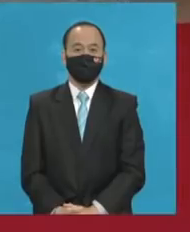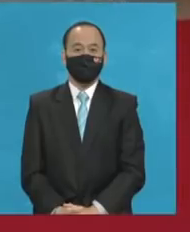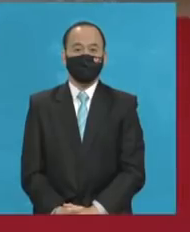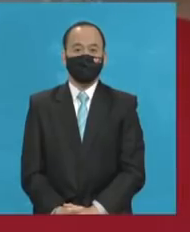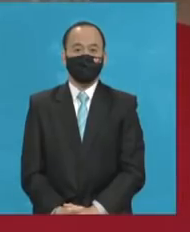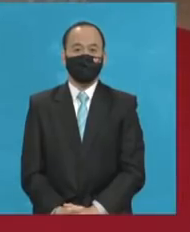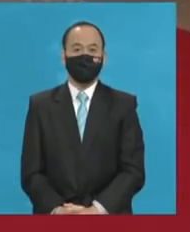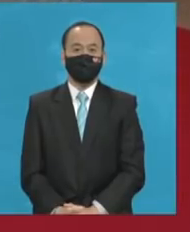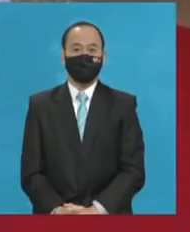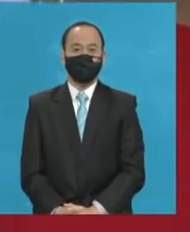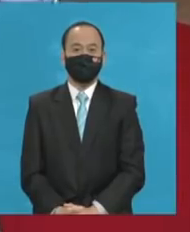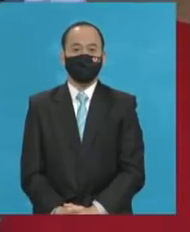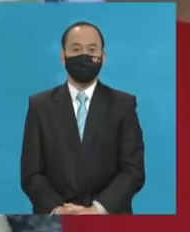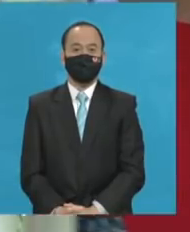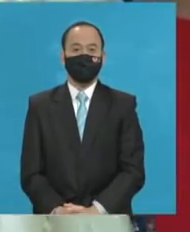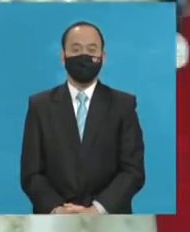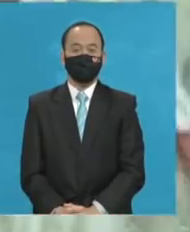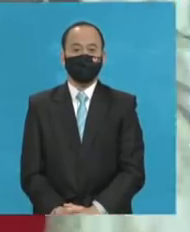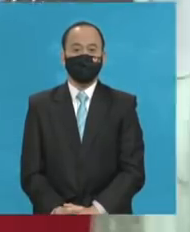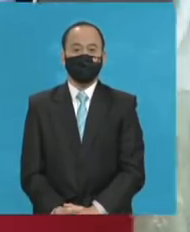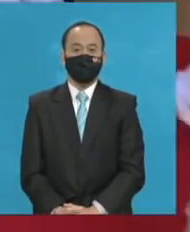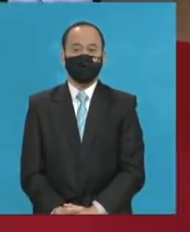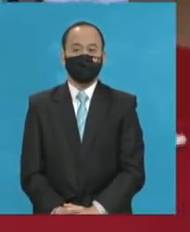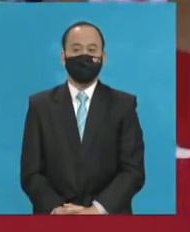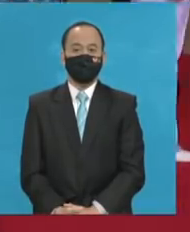hai hahaha Hai hehehe